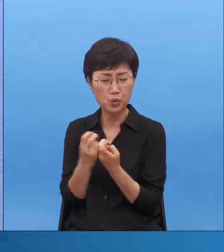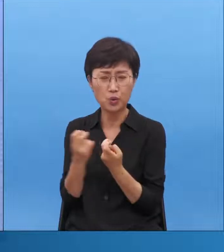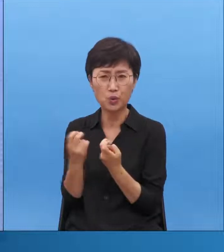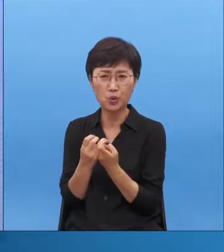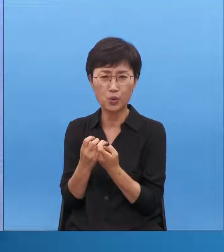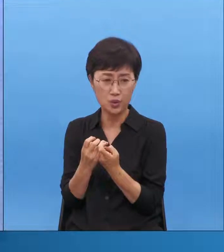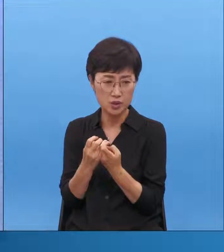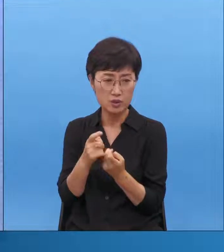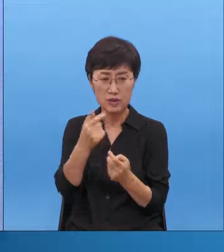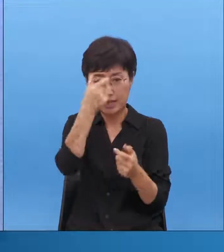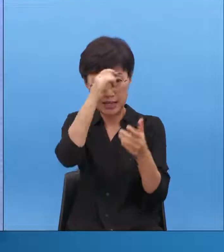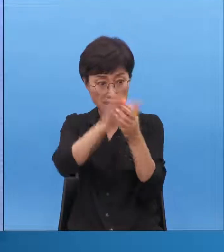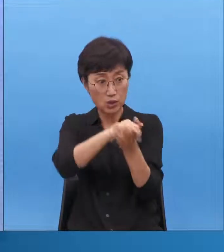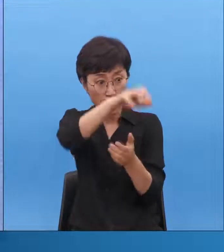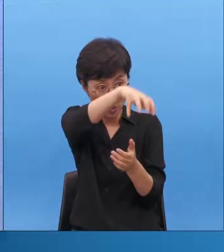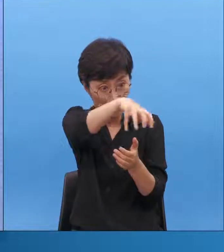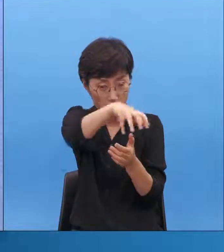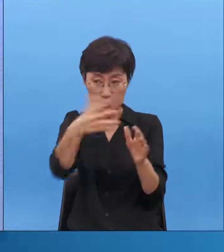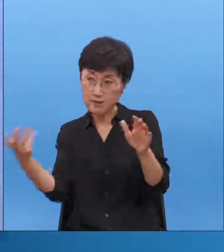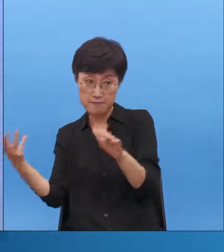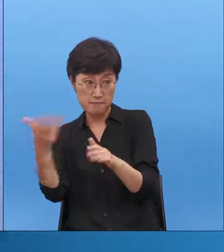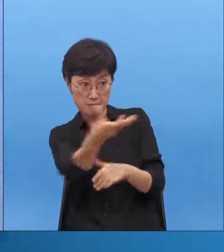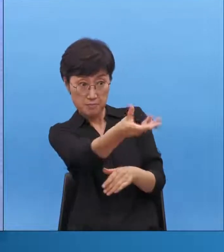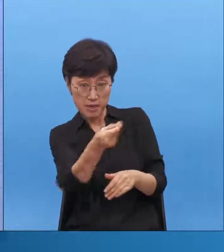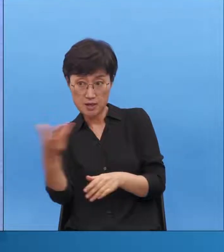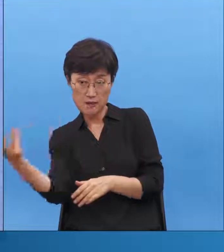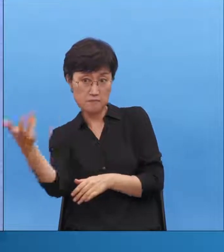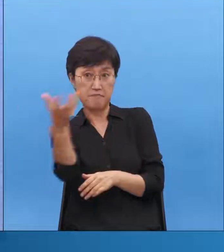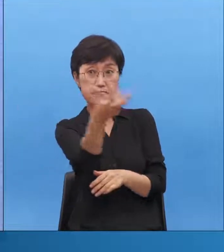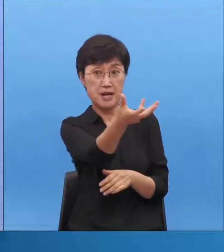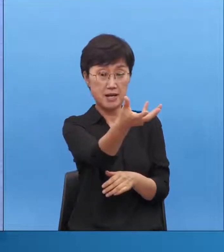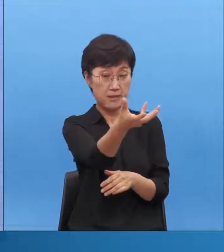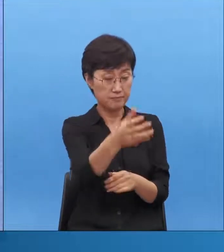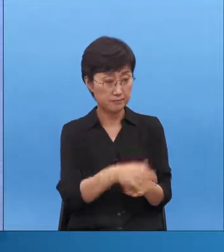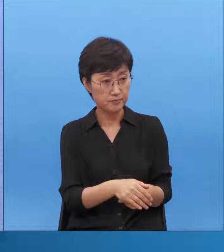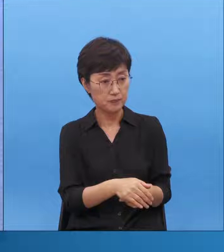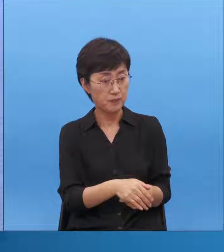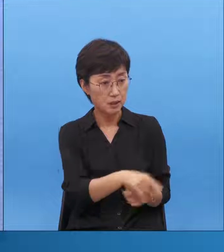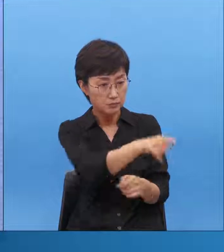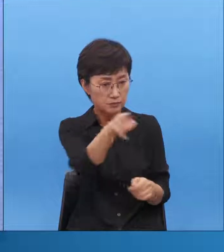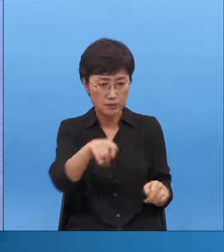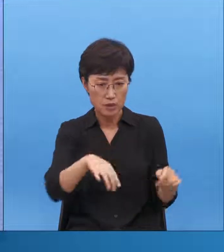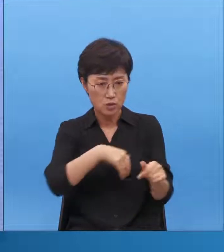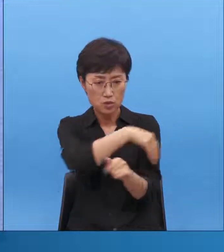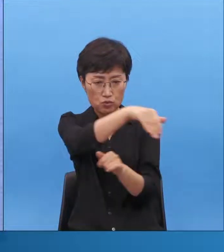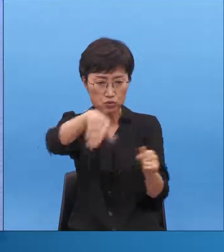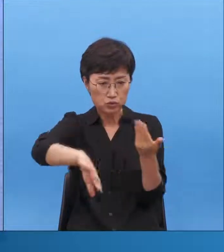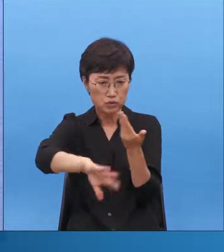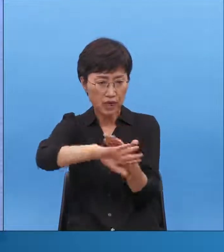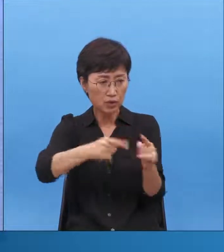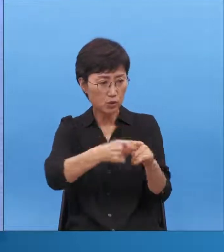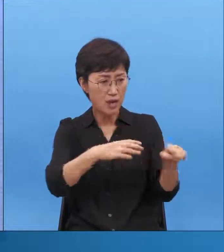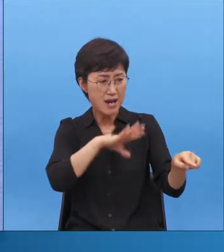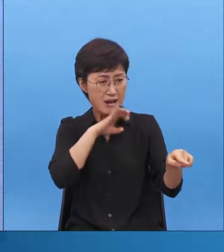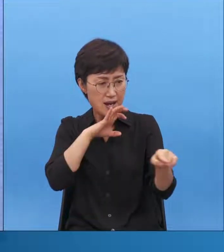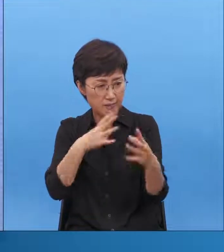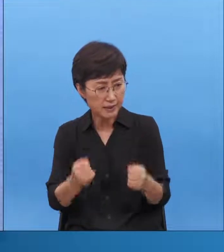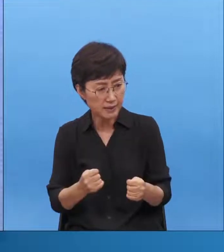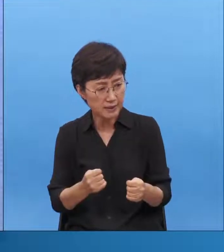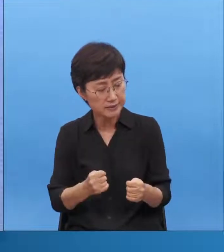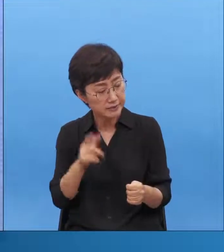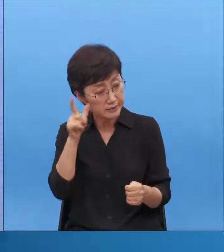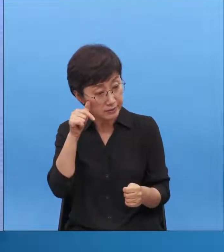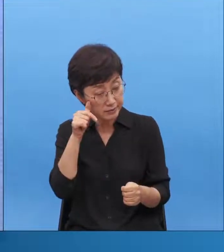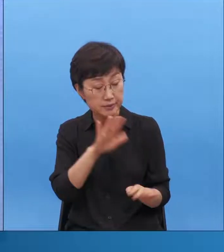이렇게만 빌려주나 이래가지고 방해해가지고 우리는 갈 데 없었죠. 산에 가서. And we were at a retreat center, but the churches surrounding us saying, "Why do you always lend it out